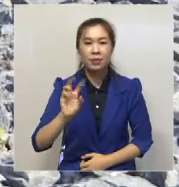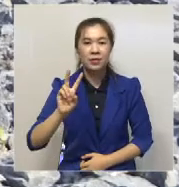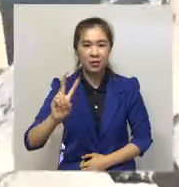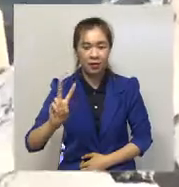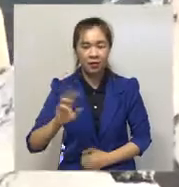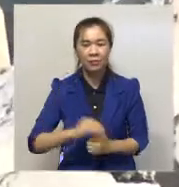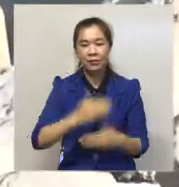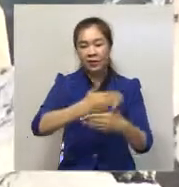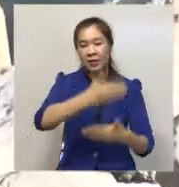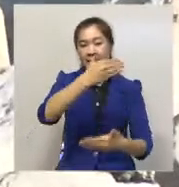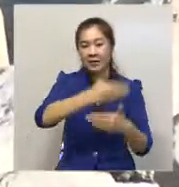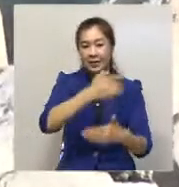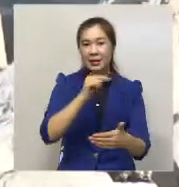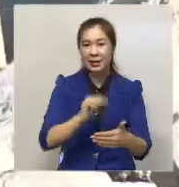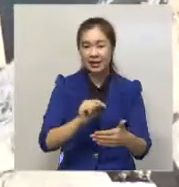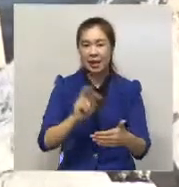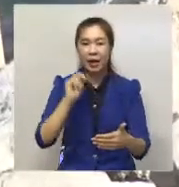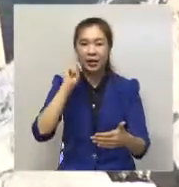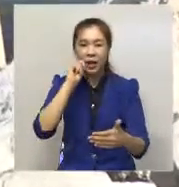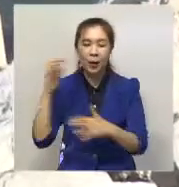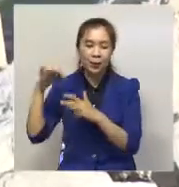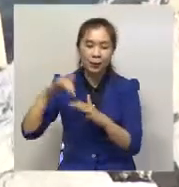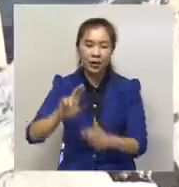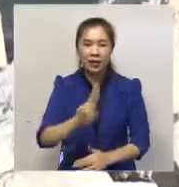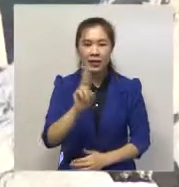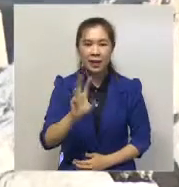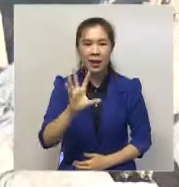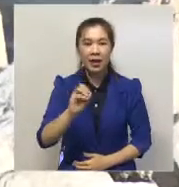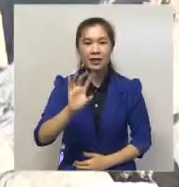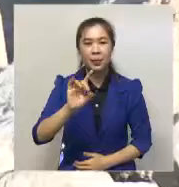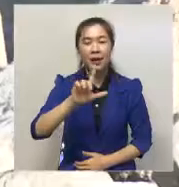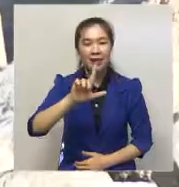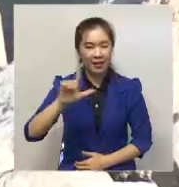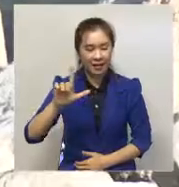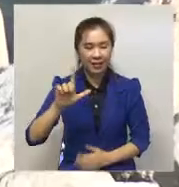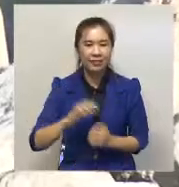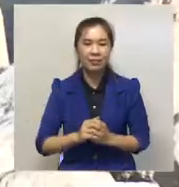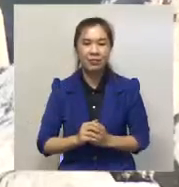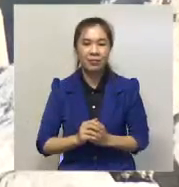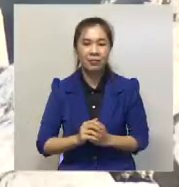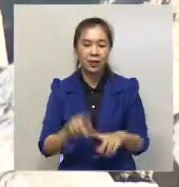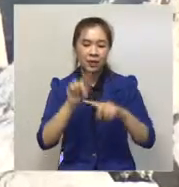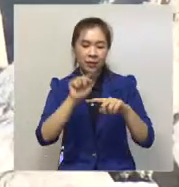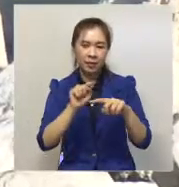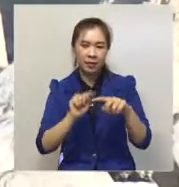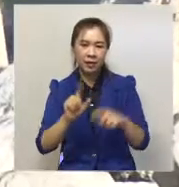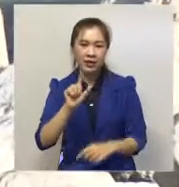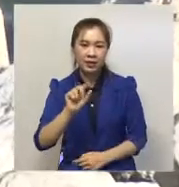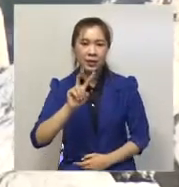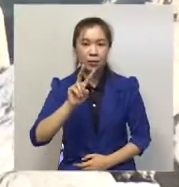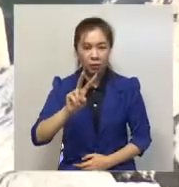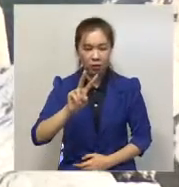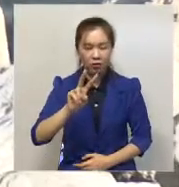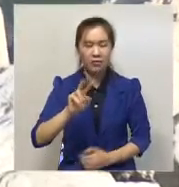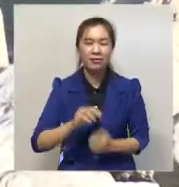2561/2562เขื่อนเกษียวจะมีปริมาณน้ำต้นทุนใช้การได้ประมาณ58ล้านลูกบาศก์เมตรหรือคิดเป็นร้อยละ